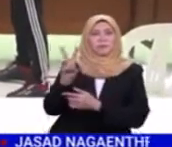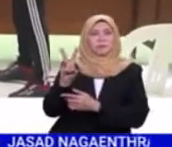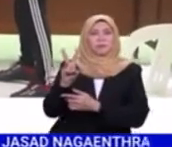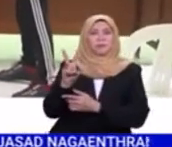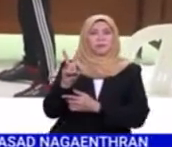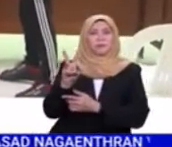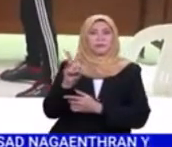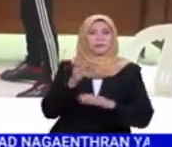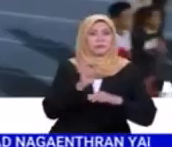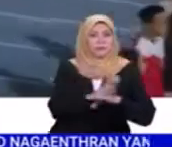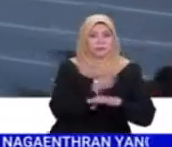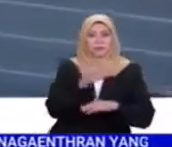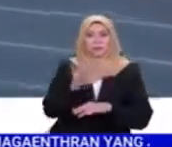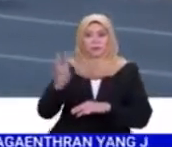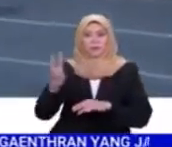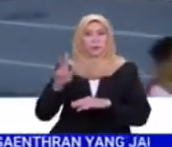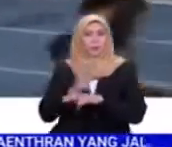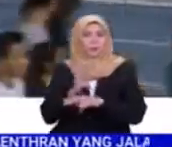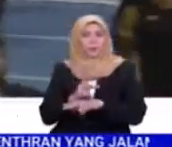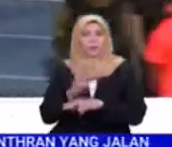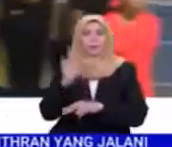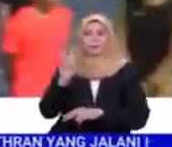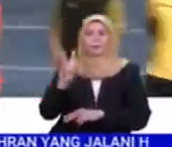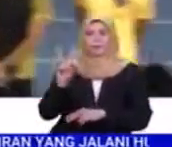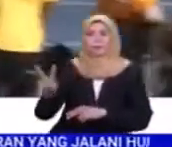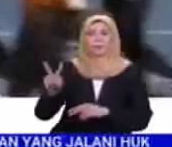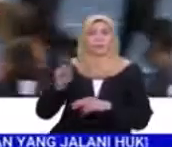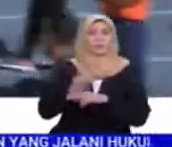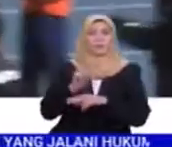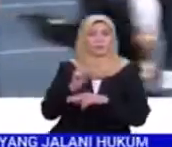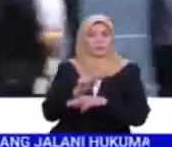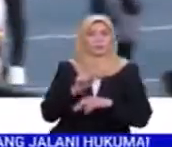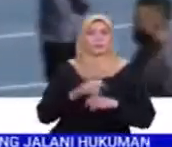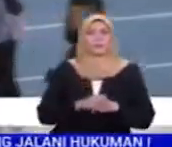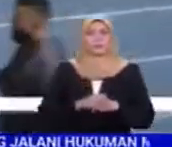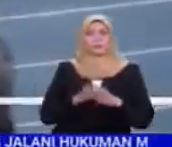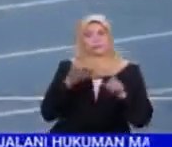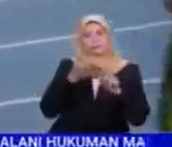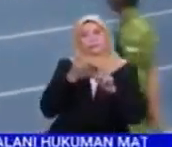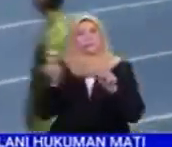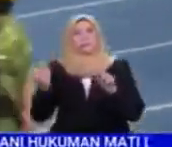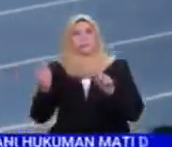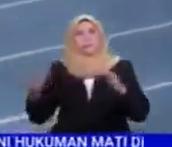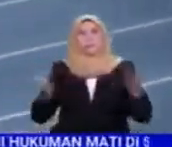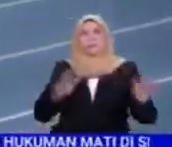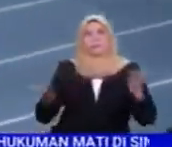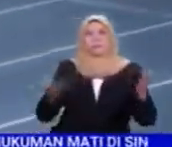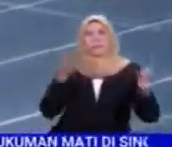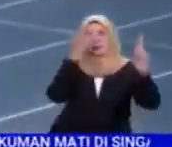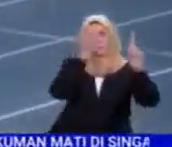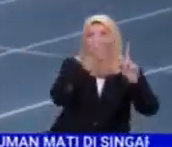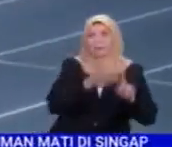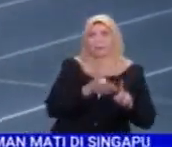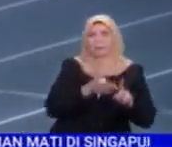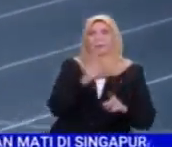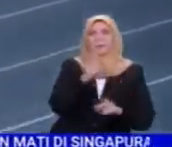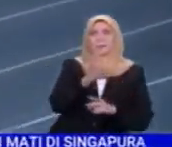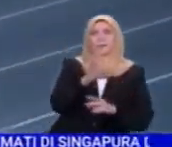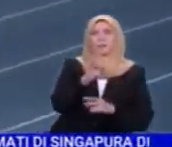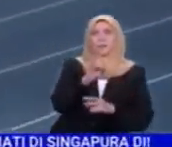56-57 perak dan 72 Gangsa jauh tersasar berbanding sasaran